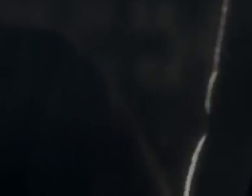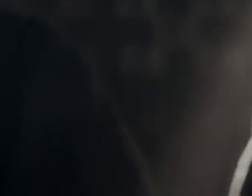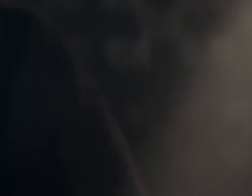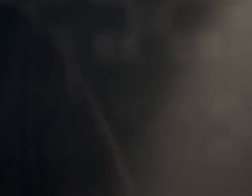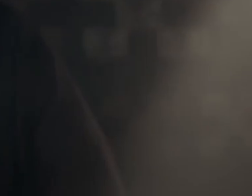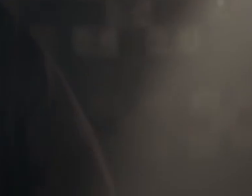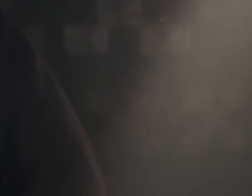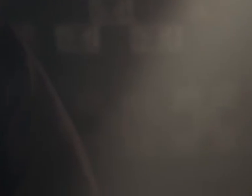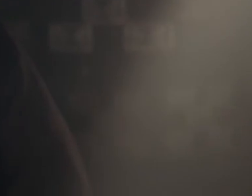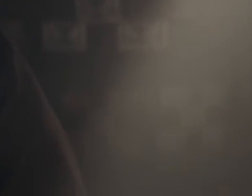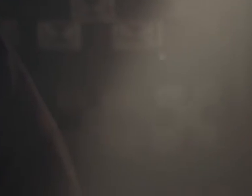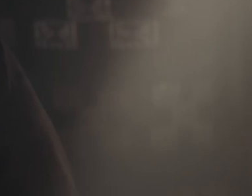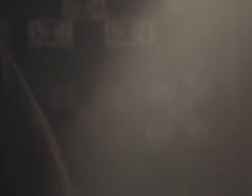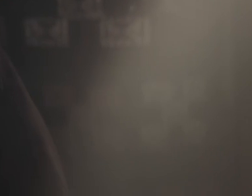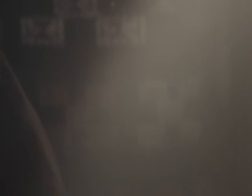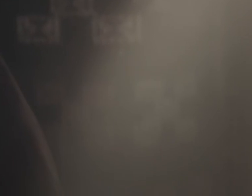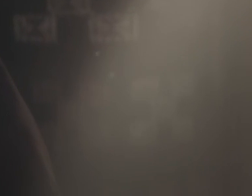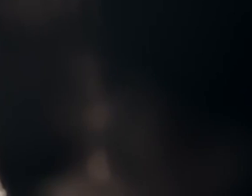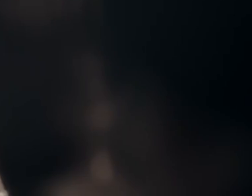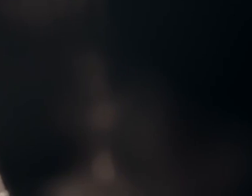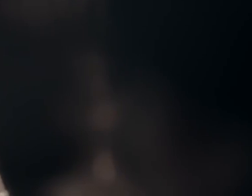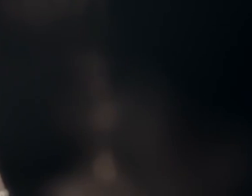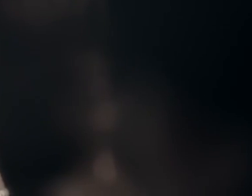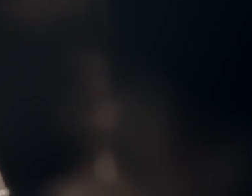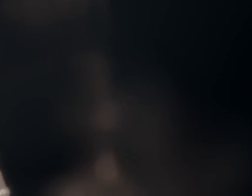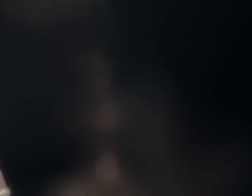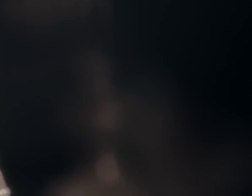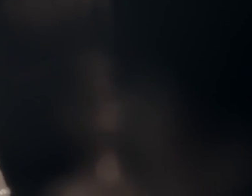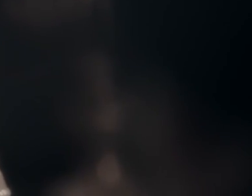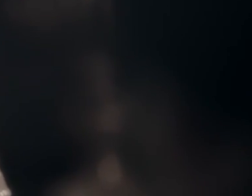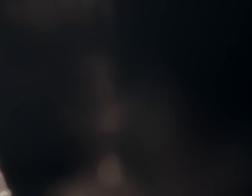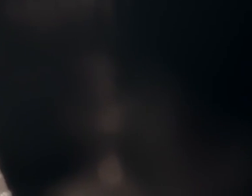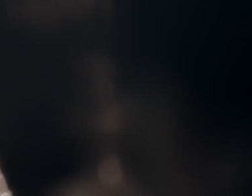hebeyi. Tekrar yerine çekildi. Yunus huzursuz gözlerle bakıyor.